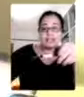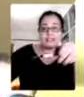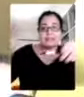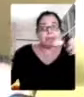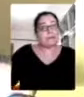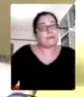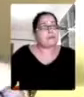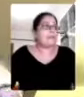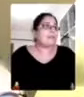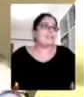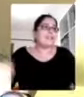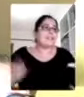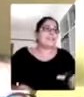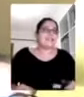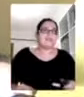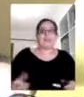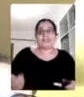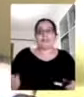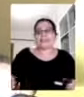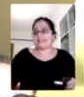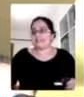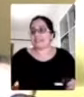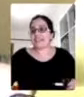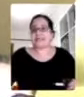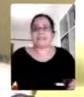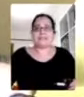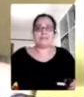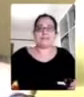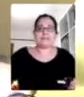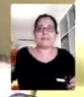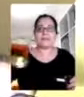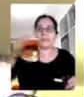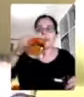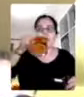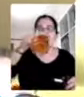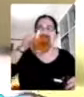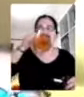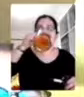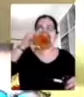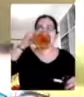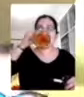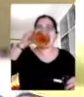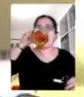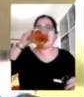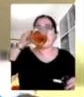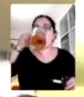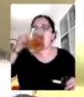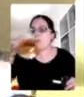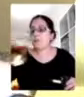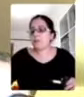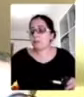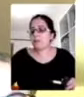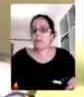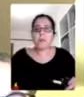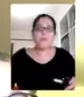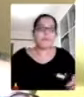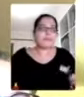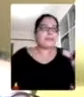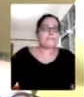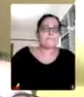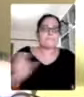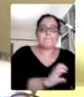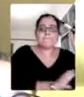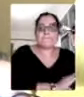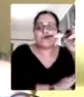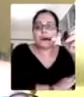uçuruyorlar. Öyledir. Onun Öyledir. haber değeri var demek ki. Neyse devam edelim. Bak Baha Göktürk şey Evet. sormuş. Kek